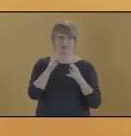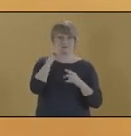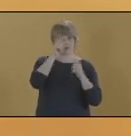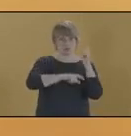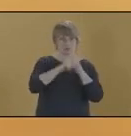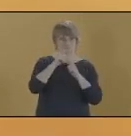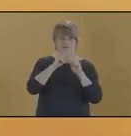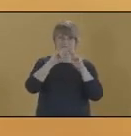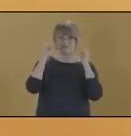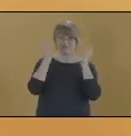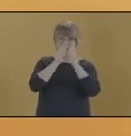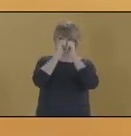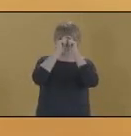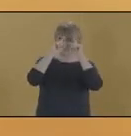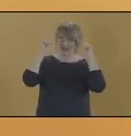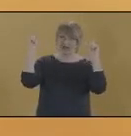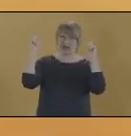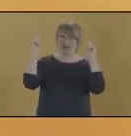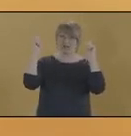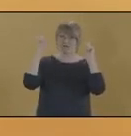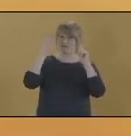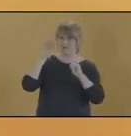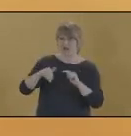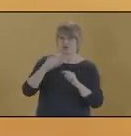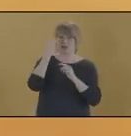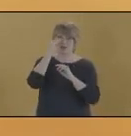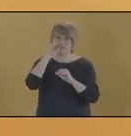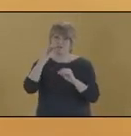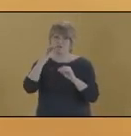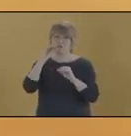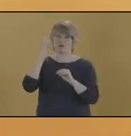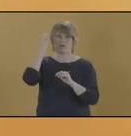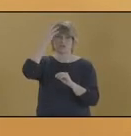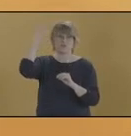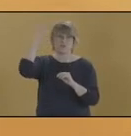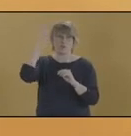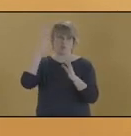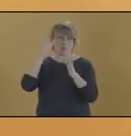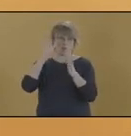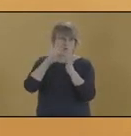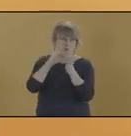an Verschwörungstheorien und Desinformationen glauben, ist unglaublich